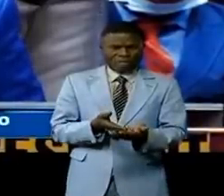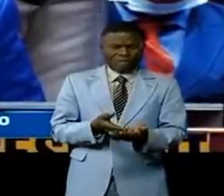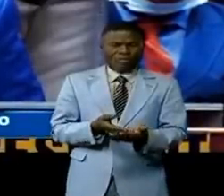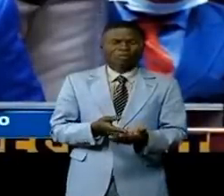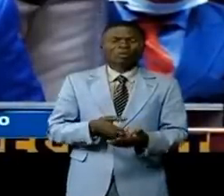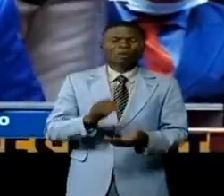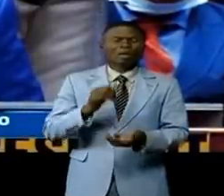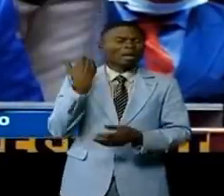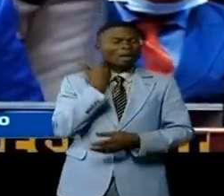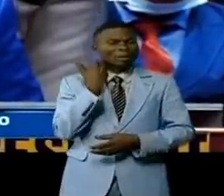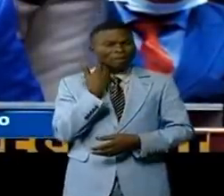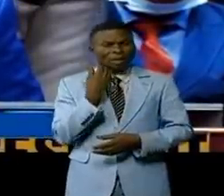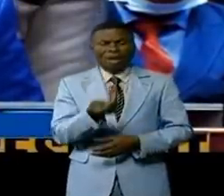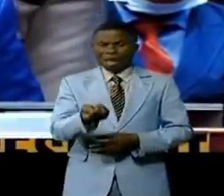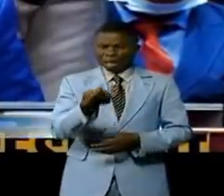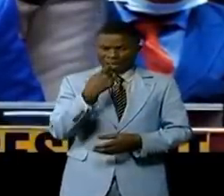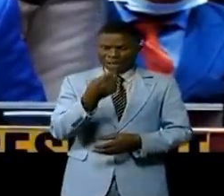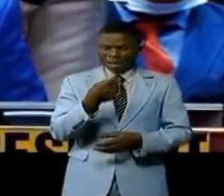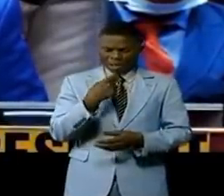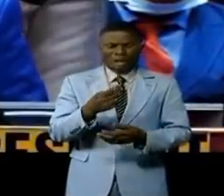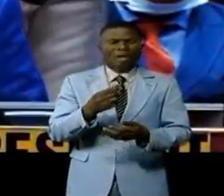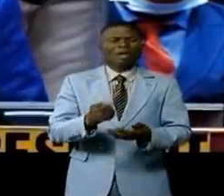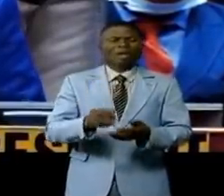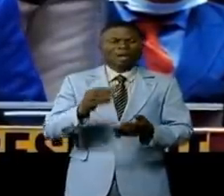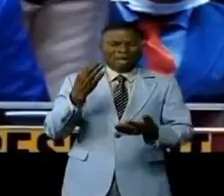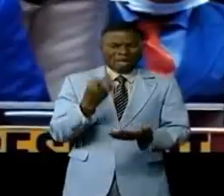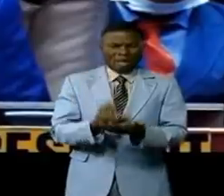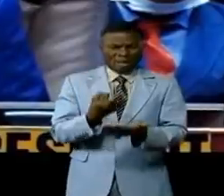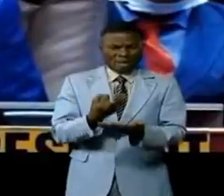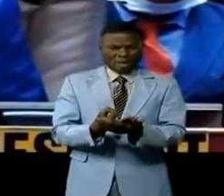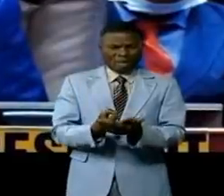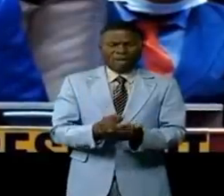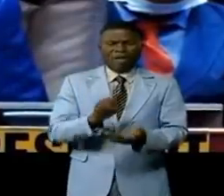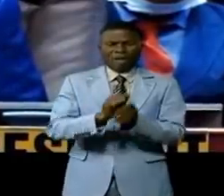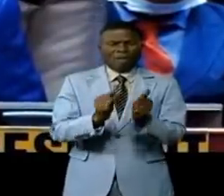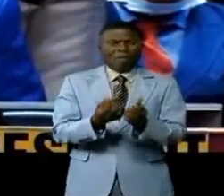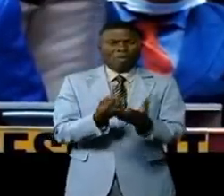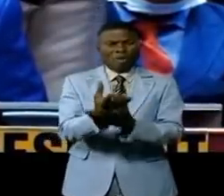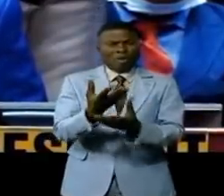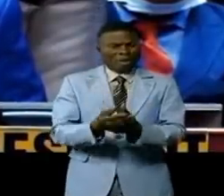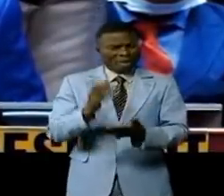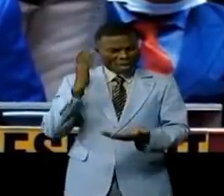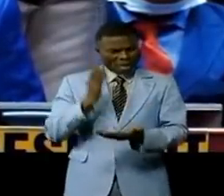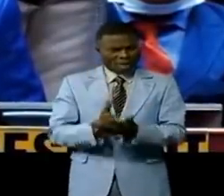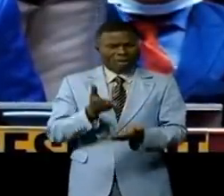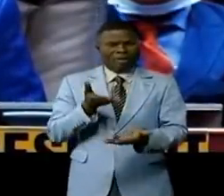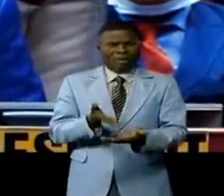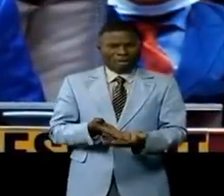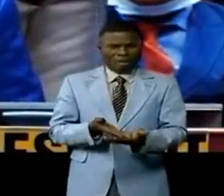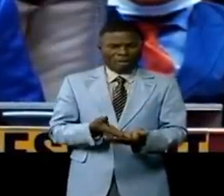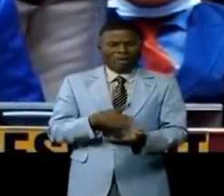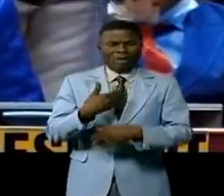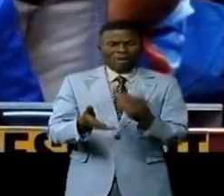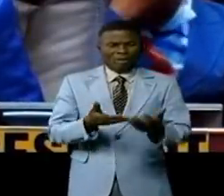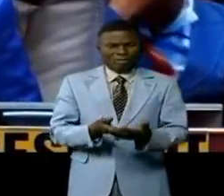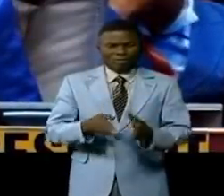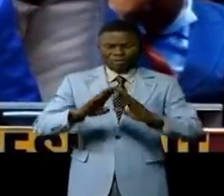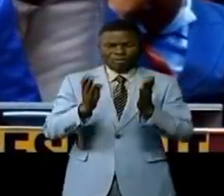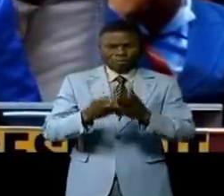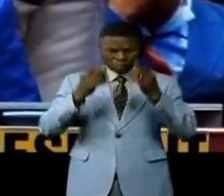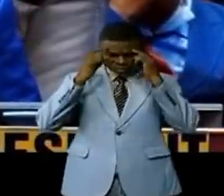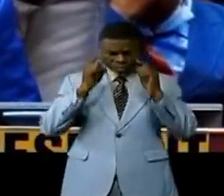L'orthodoxie financière doit être de stricte application en ce qui concerne les dépenses à engager. Toutes les